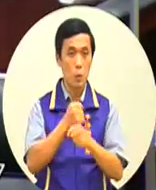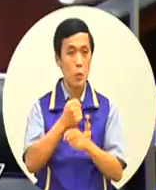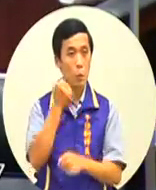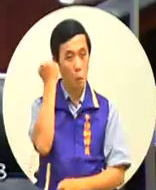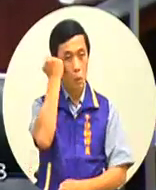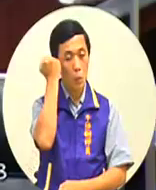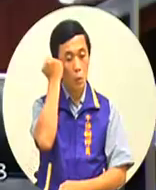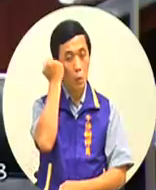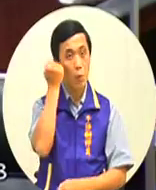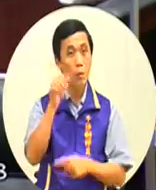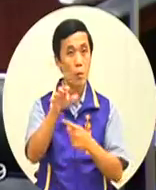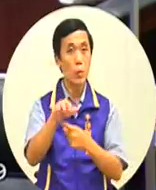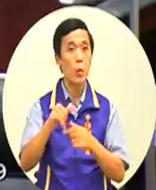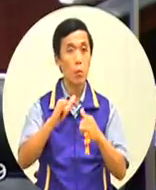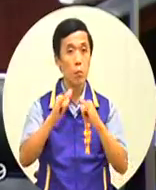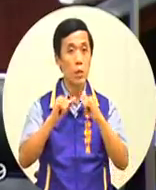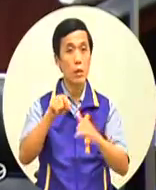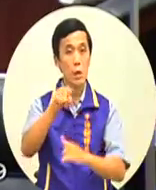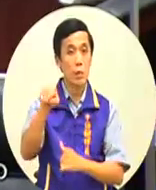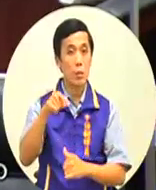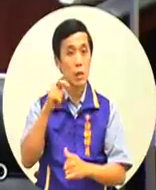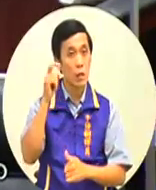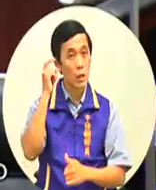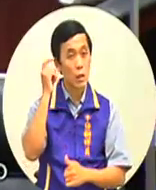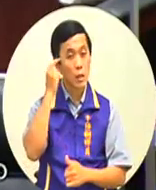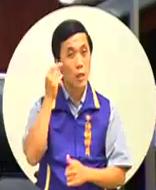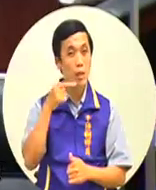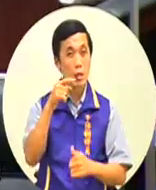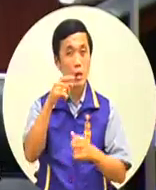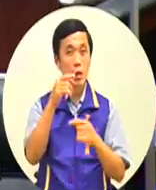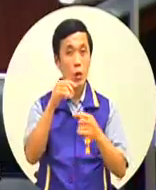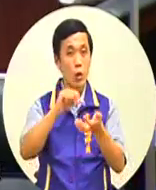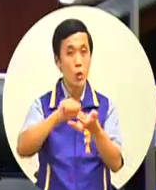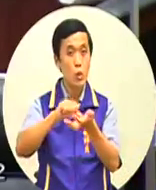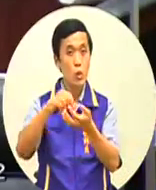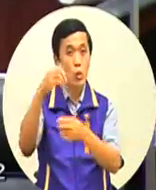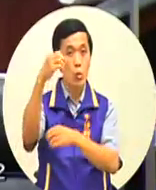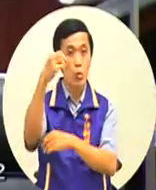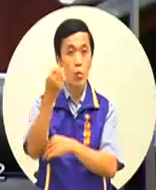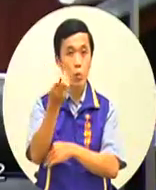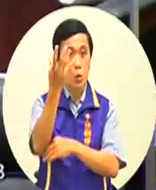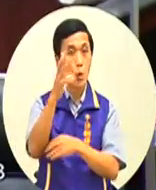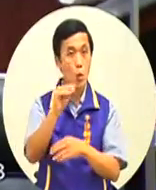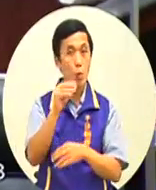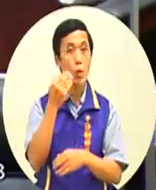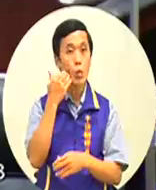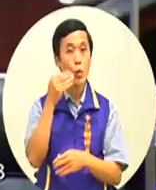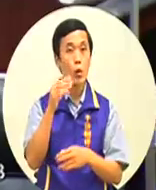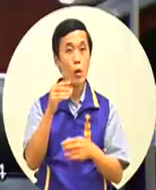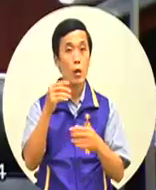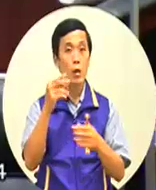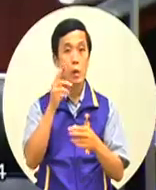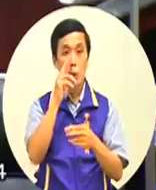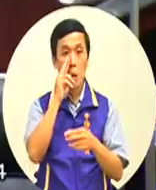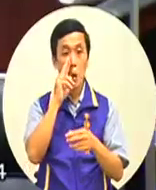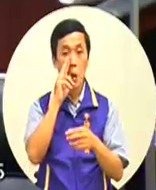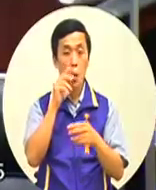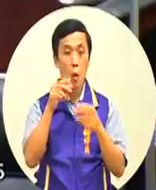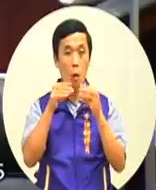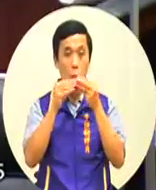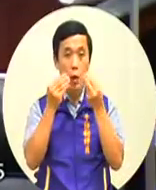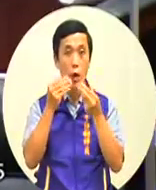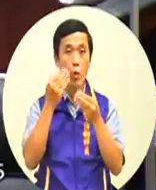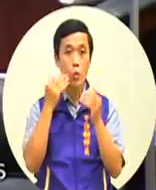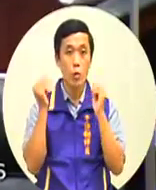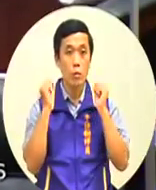民头啊，在烦恼讲是毋是会开花的未？今日天气了，荔枝呐，你若无够寒，未开花。今天气紧寒